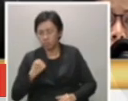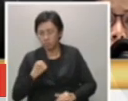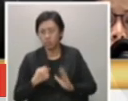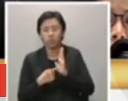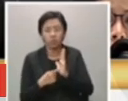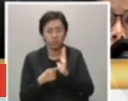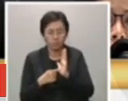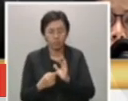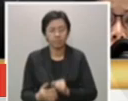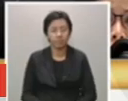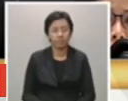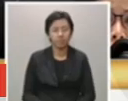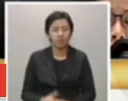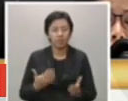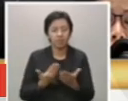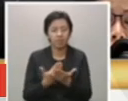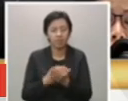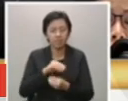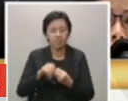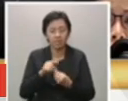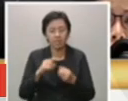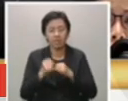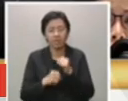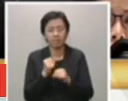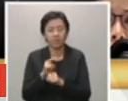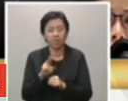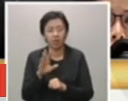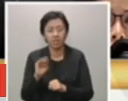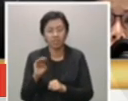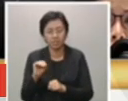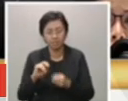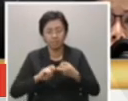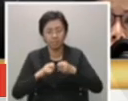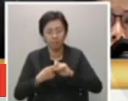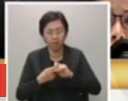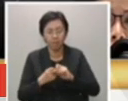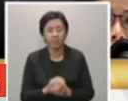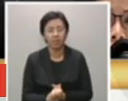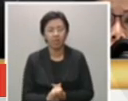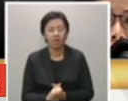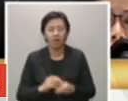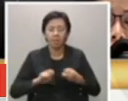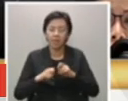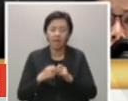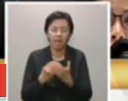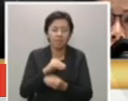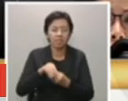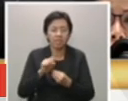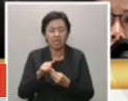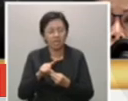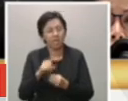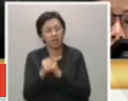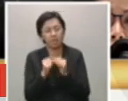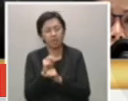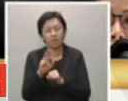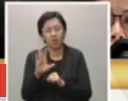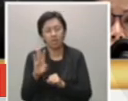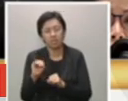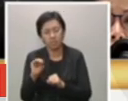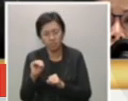างวิกฤตเศรษฐกิจปี2540ต้มยำกุ้งครับตอนนั้นเศรษฐกิจไทยไม่ดี